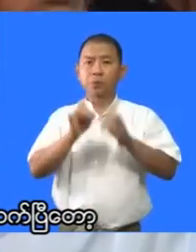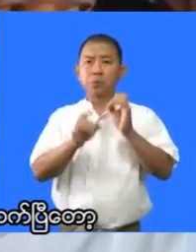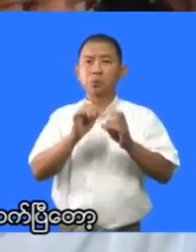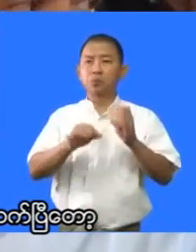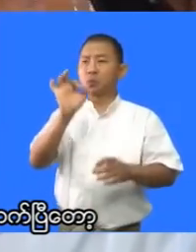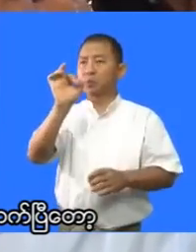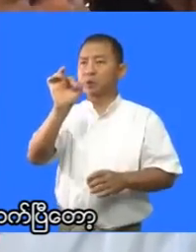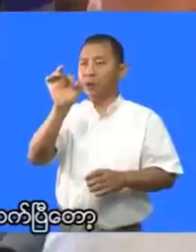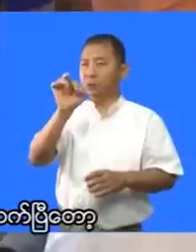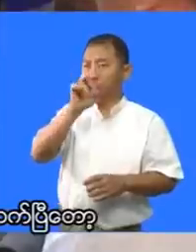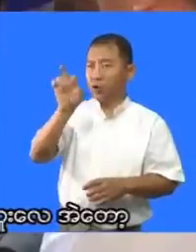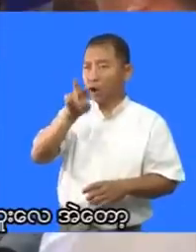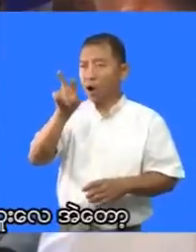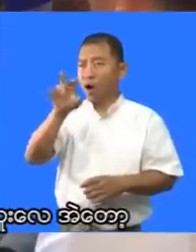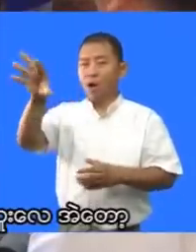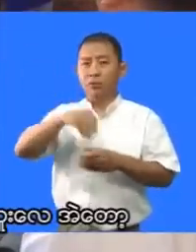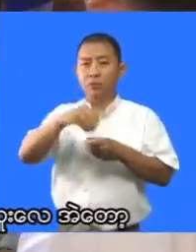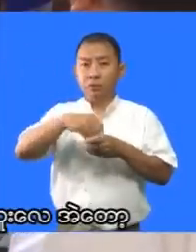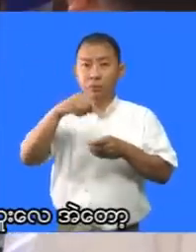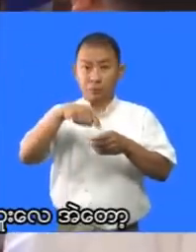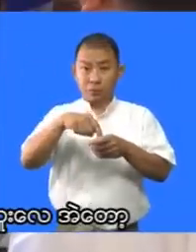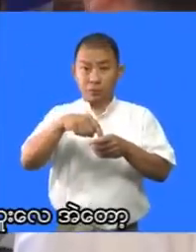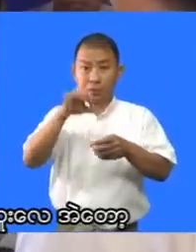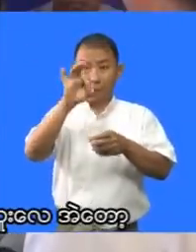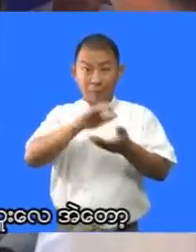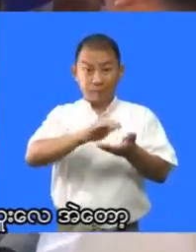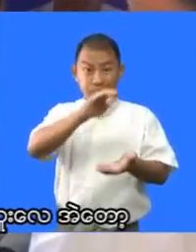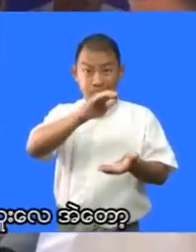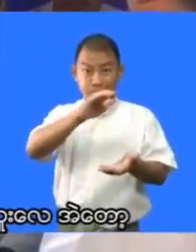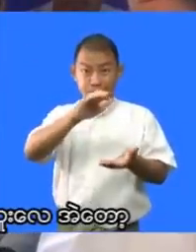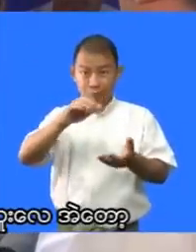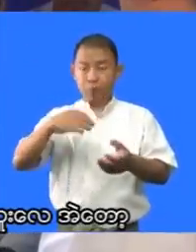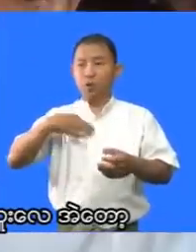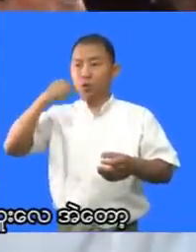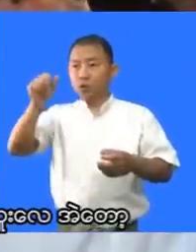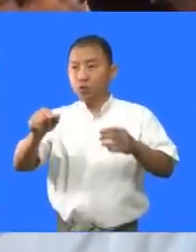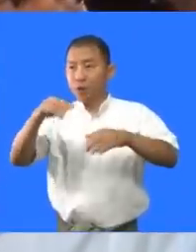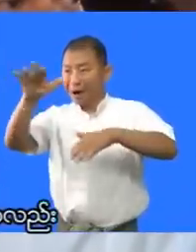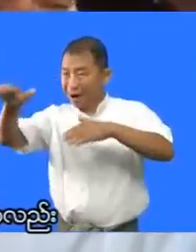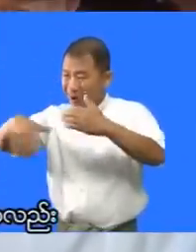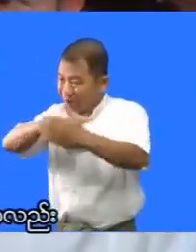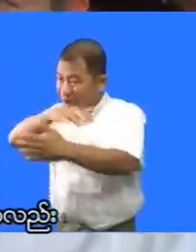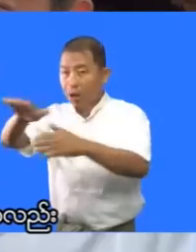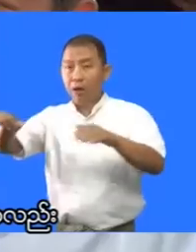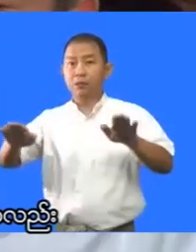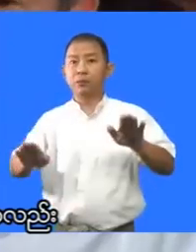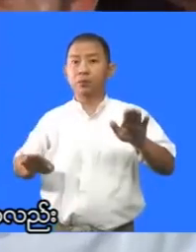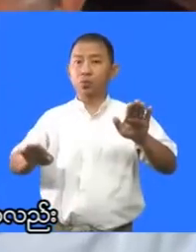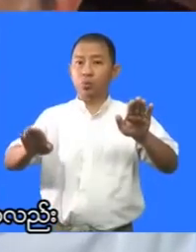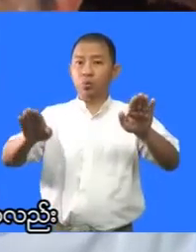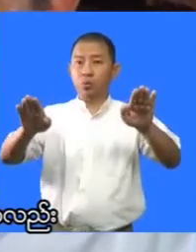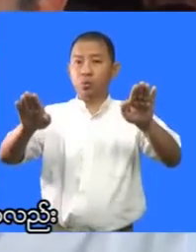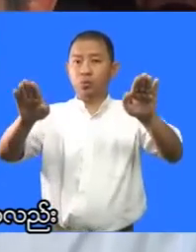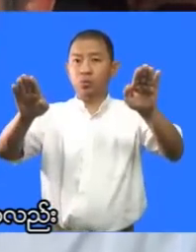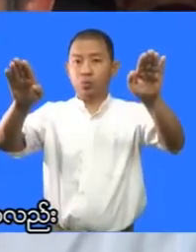န်တော်တို့ကထိုက်တန်တဲ့ဝင်ငွေရပြီးတော့လူမှုအဆင့်တန်းဆိုတာလည်းပတ်စံမရှိရင်တင်လို့မရဘူးဗျပတ်စံရှိမှတင်လို့ရမှာအဲ့တော့အဲ့ပတ်စံလေးထိုက်တင်လောက်ရ